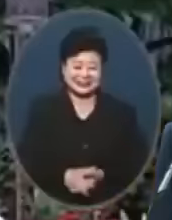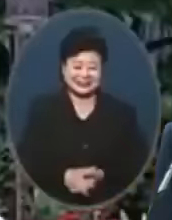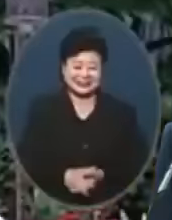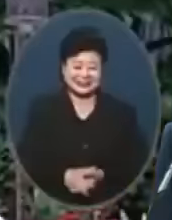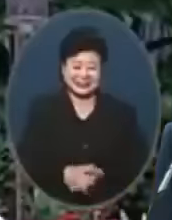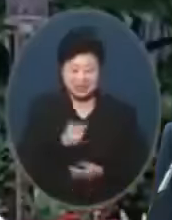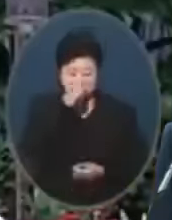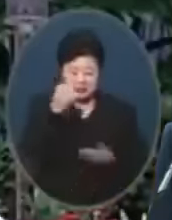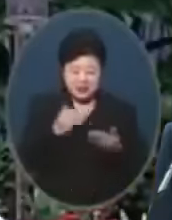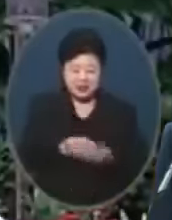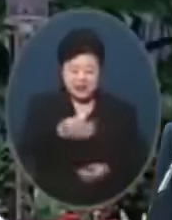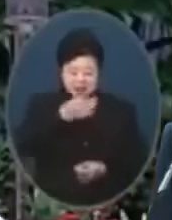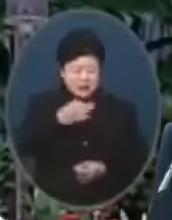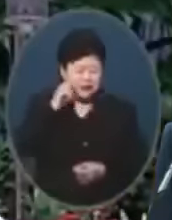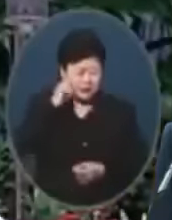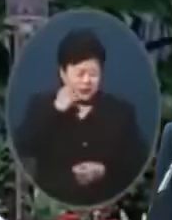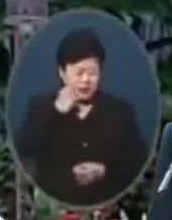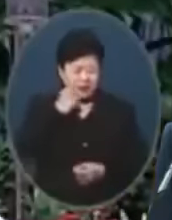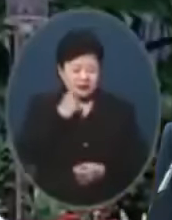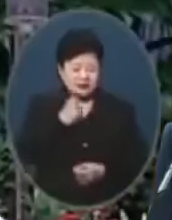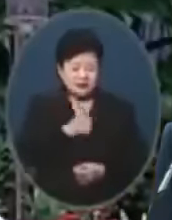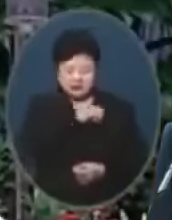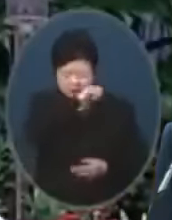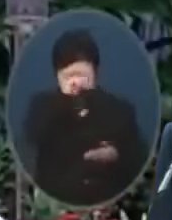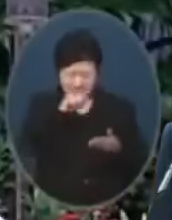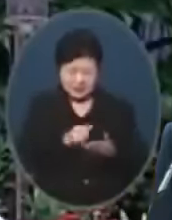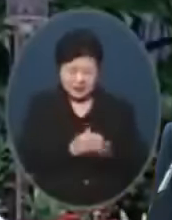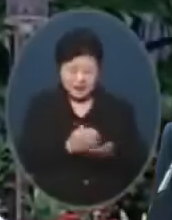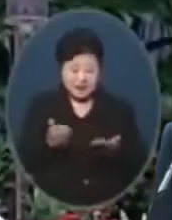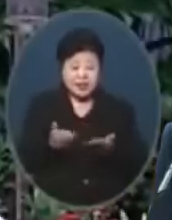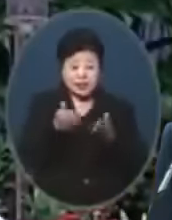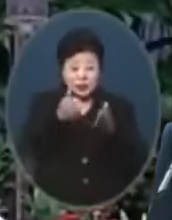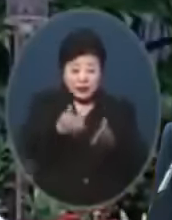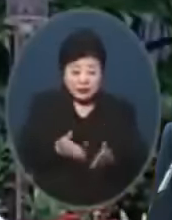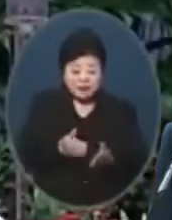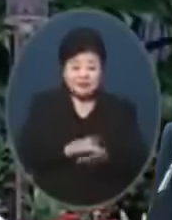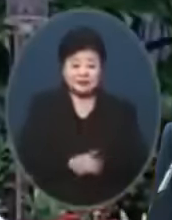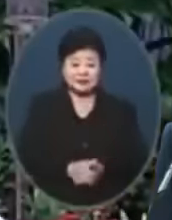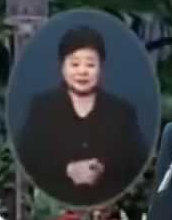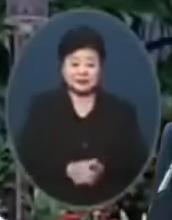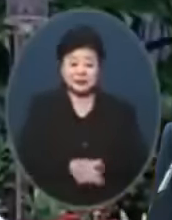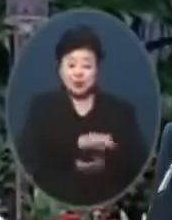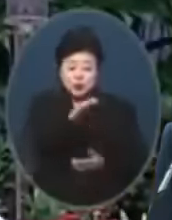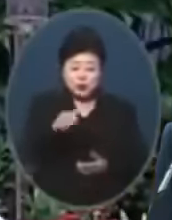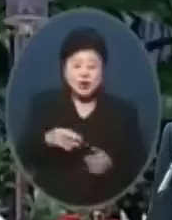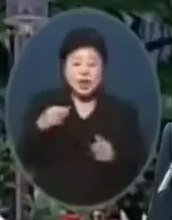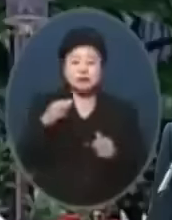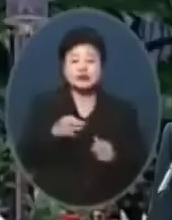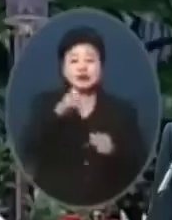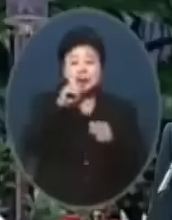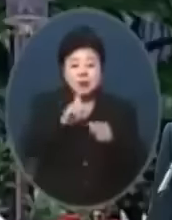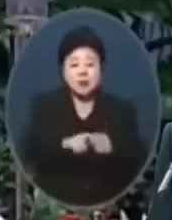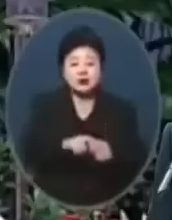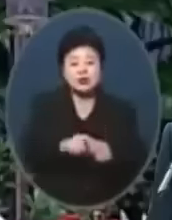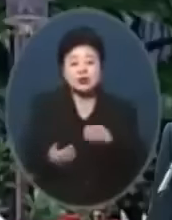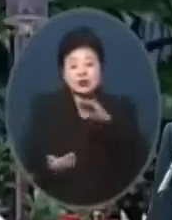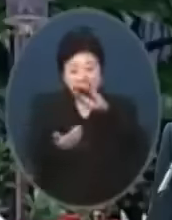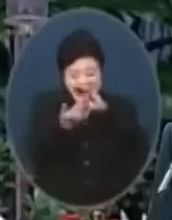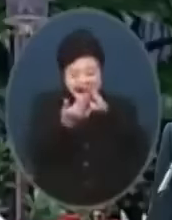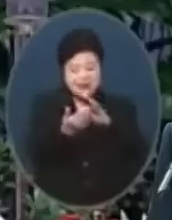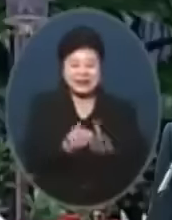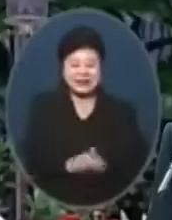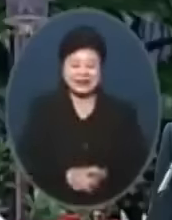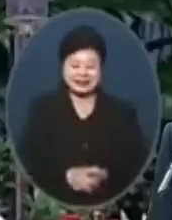그리고 좋은 일, 힘든 일, 인생의 여러 가지 일들을 통해서 우리의 부르신 목적을 달성하려고 하시는